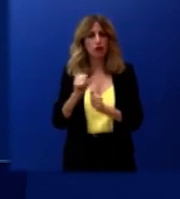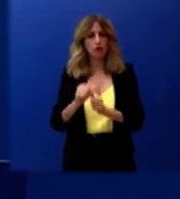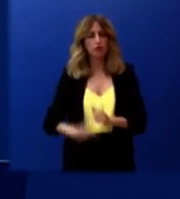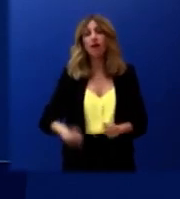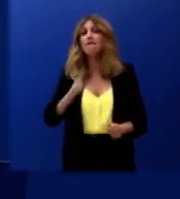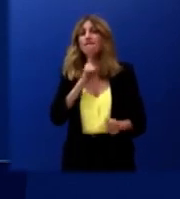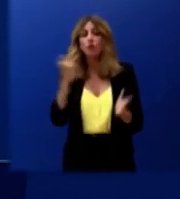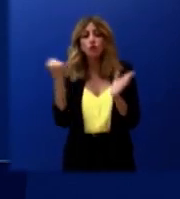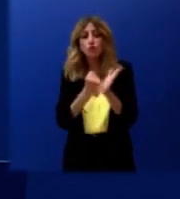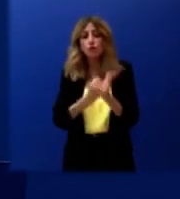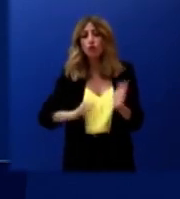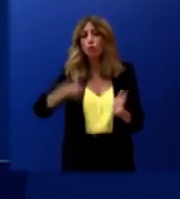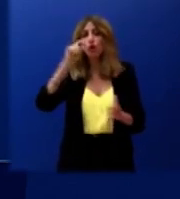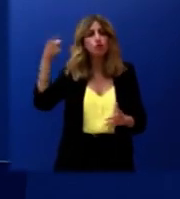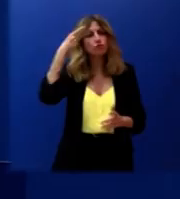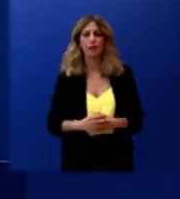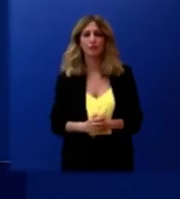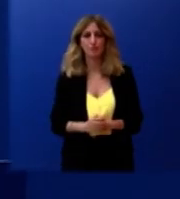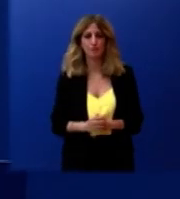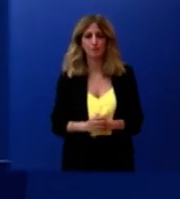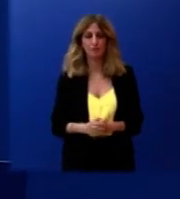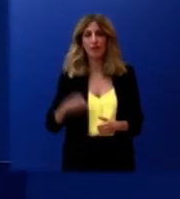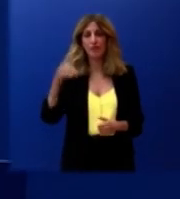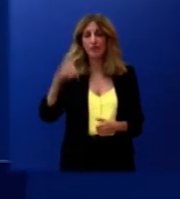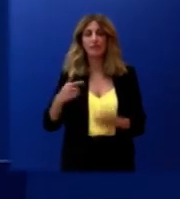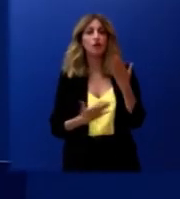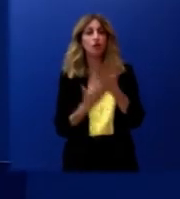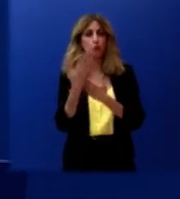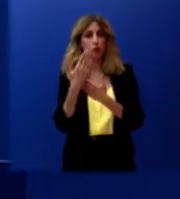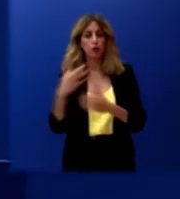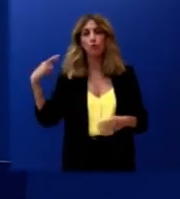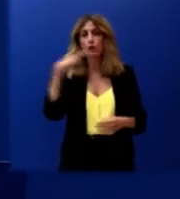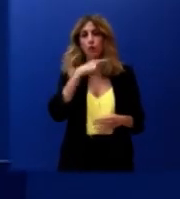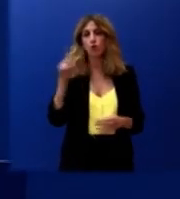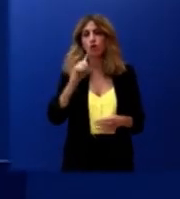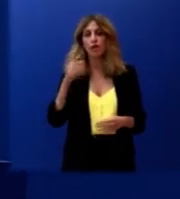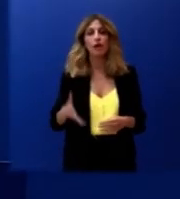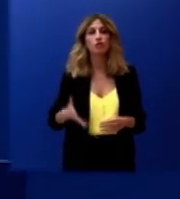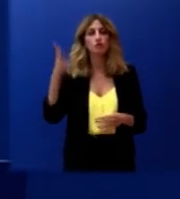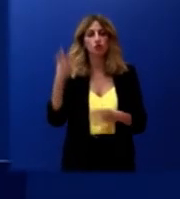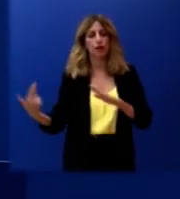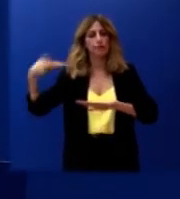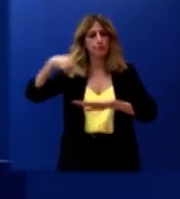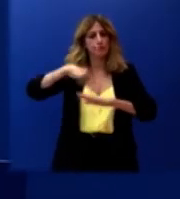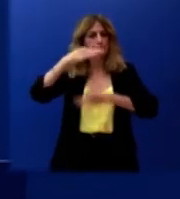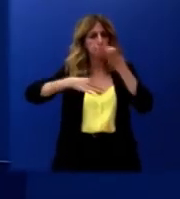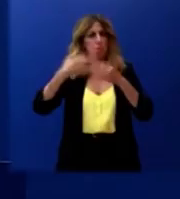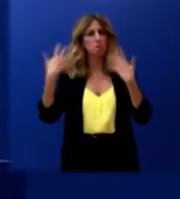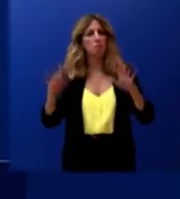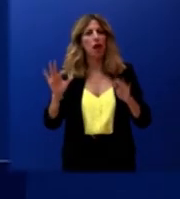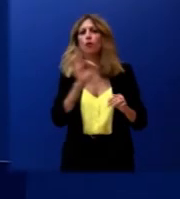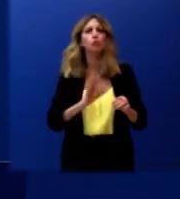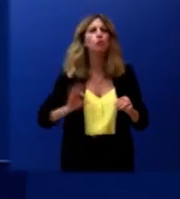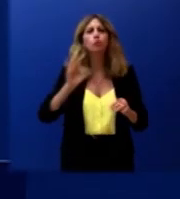πιο ασφαλές και πιο ελεύθερο καλοκαίρι. Σήμερα το πρωί, ο Πρωθυπουργός Κυριάκος Μητσοτάκης, χαιρετίζοντας την